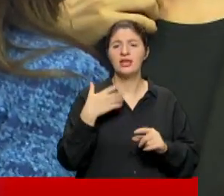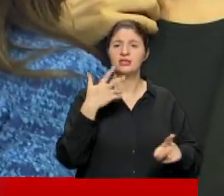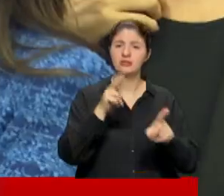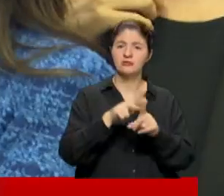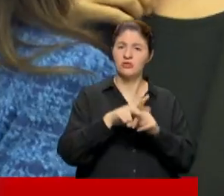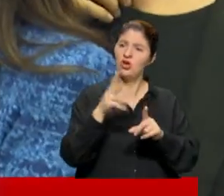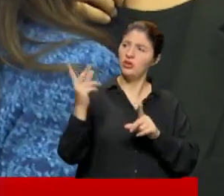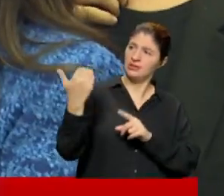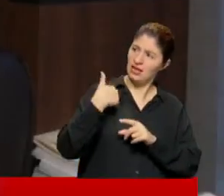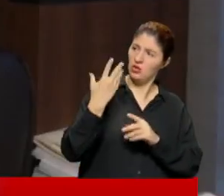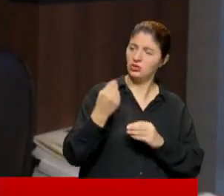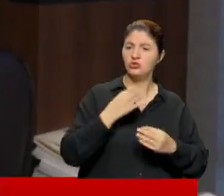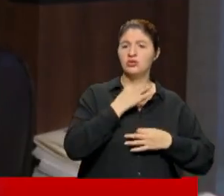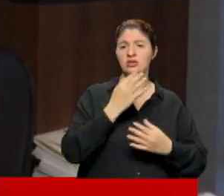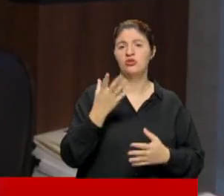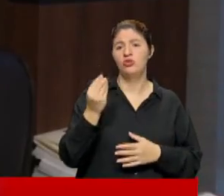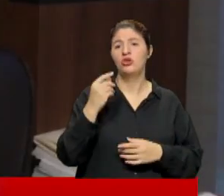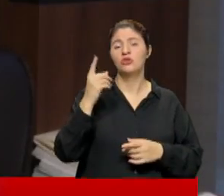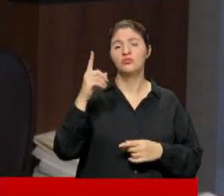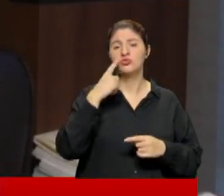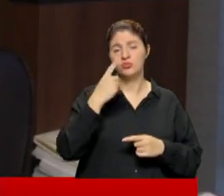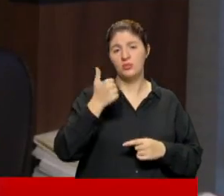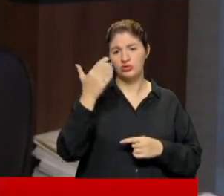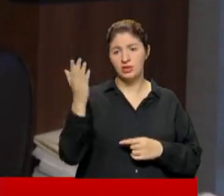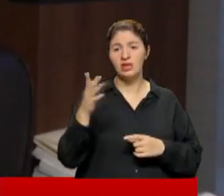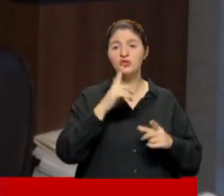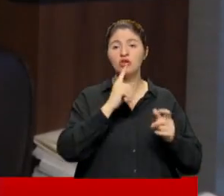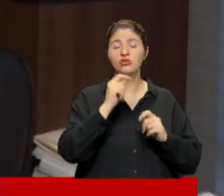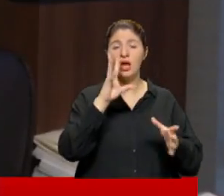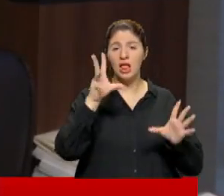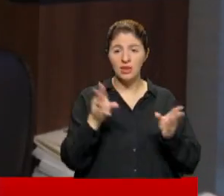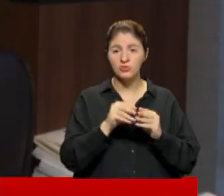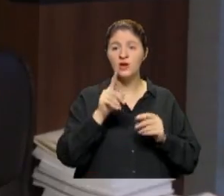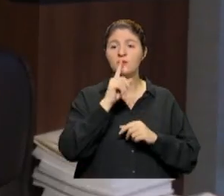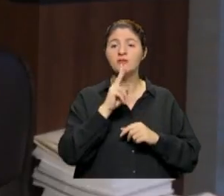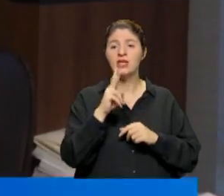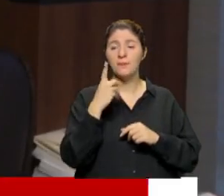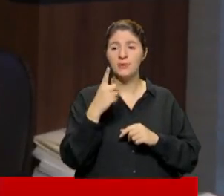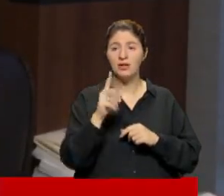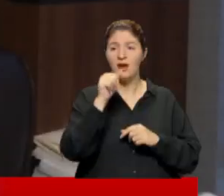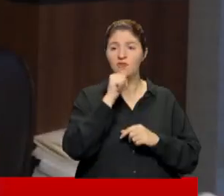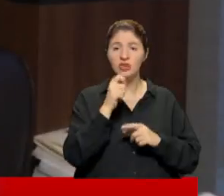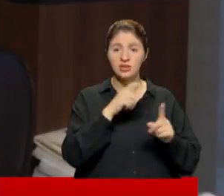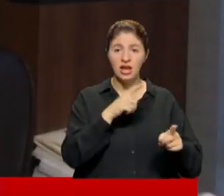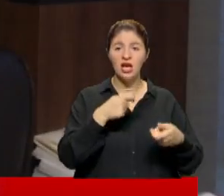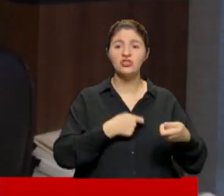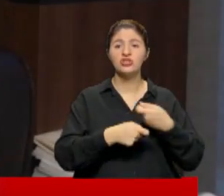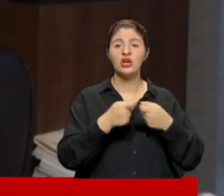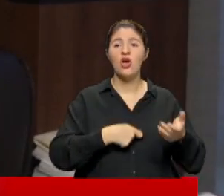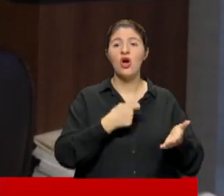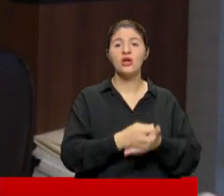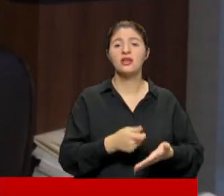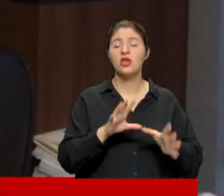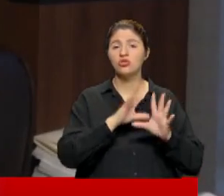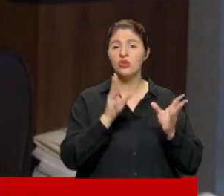katılırsa seviniriz sayın cumhurbaşkanı sözleşme tutarı 102.000 600 lay iken şirkete ödenen